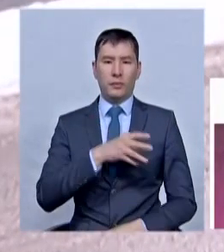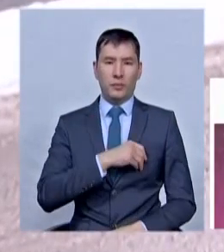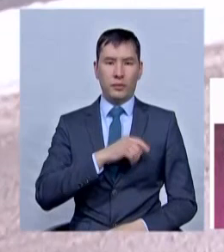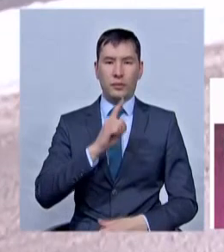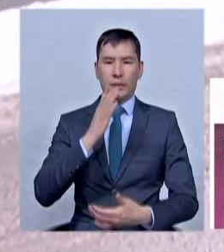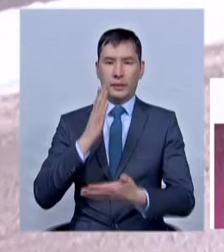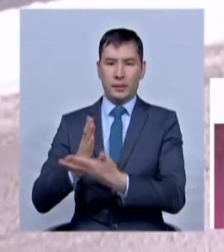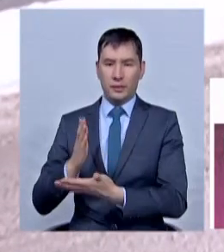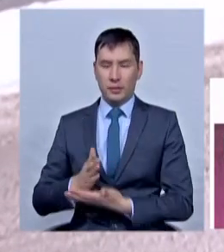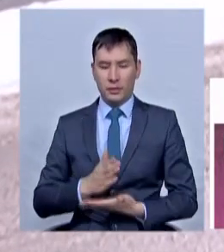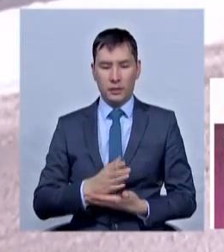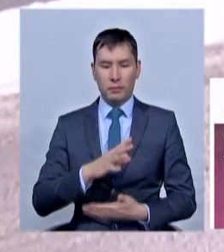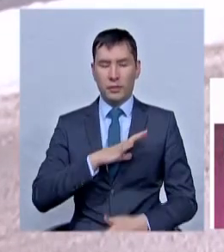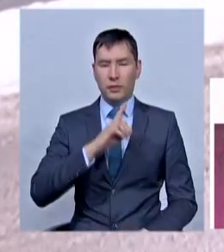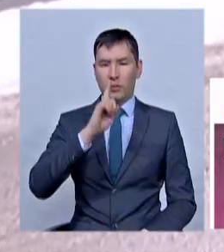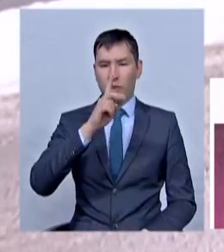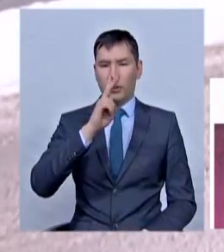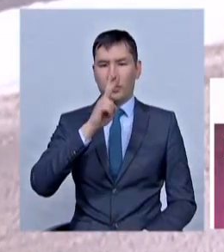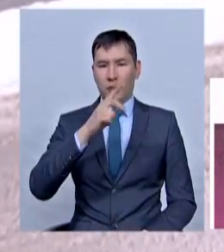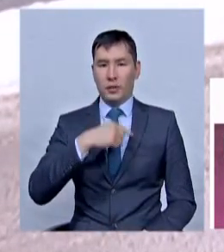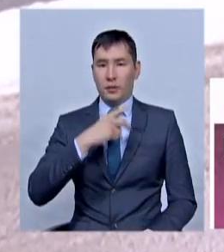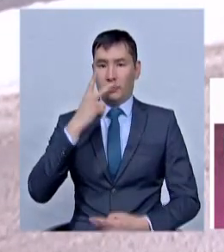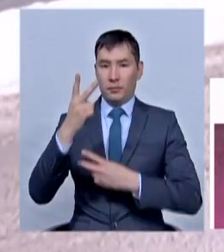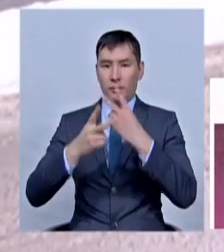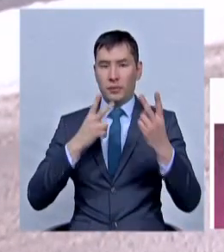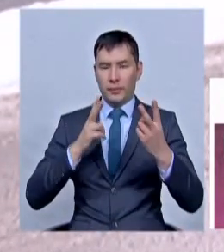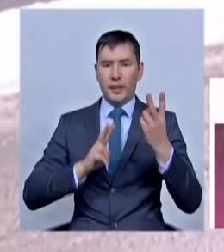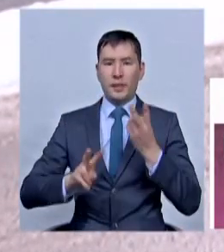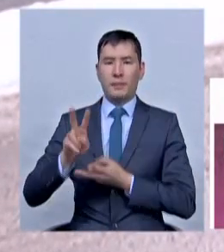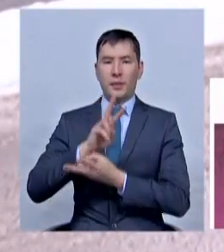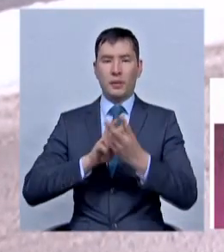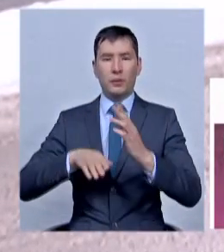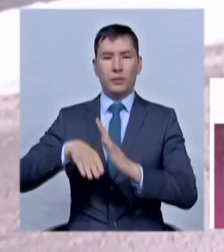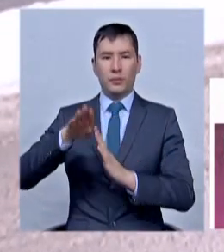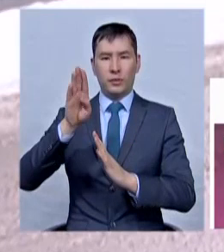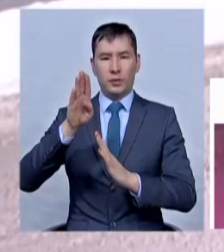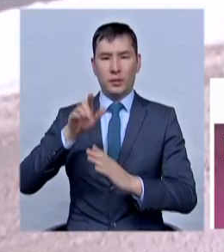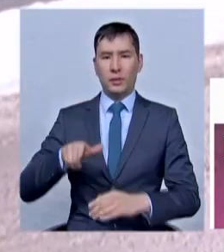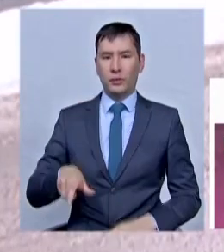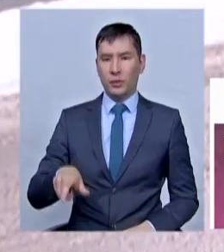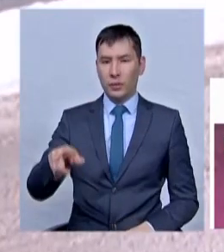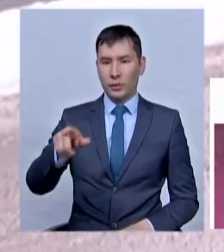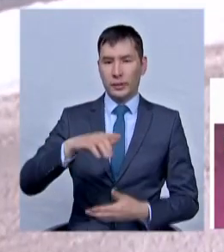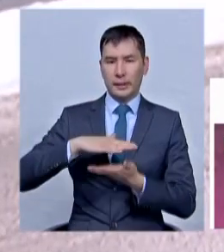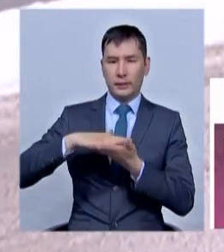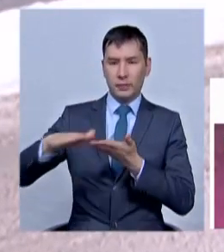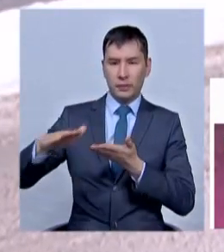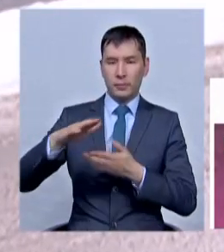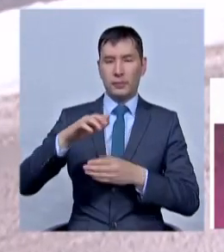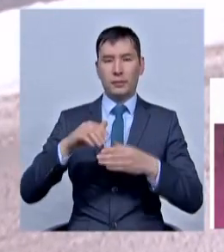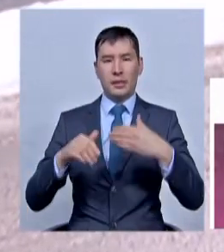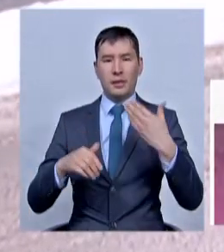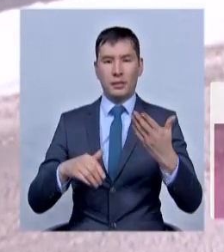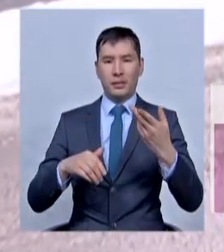отырмыз. Біраз жыл болды, осының бәрі көз алдымызда өтіп отыр. Жол түсті.